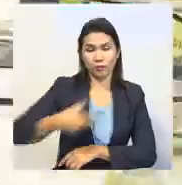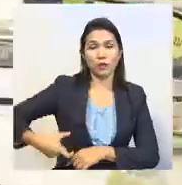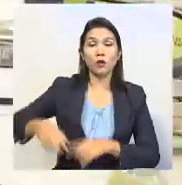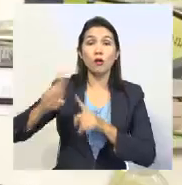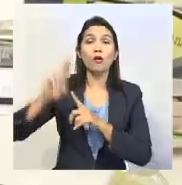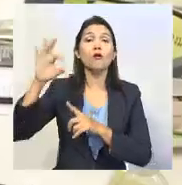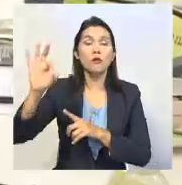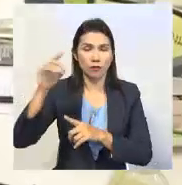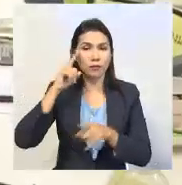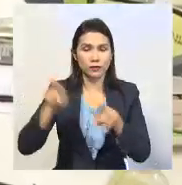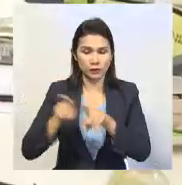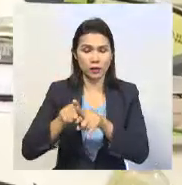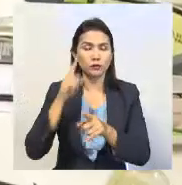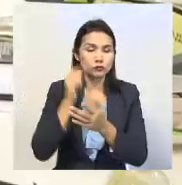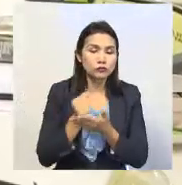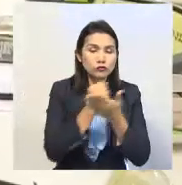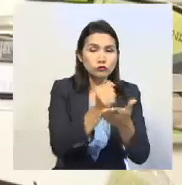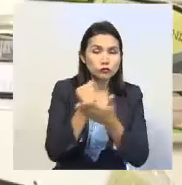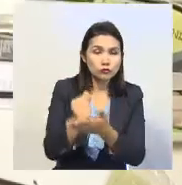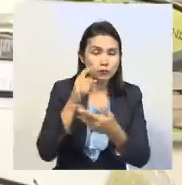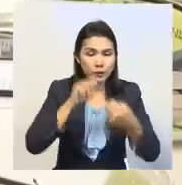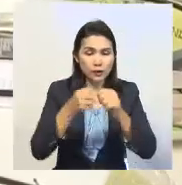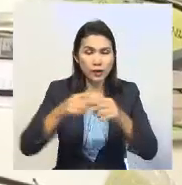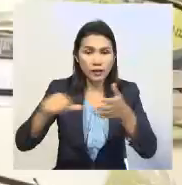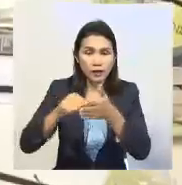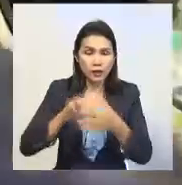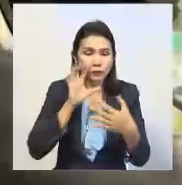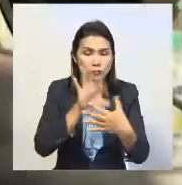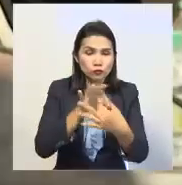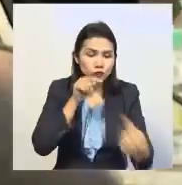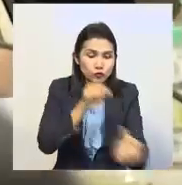าประยุกต์ใช้ในการแก้ไขปัญหาให้สอดคล้องกับแต่ละสภาพพื้น